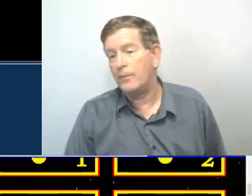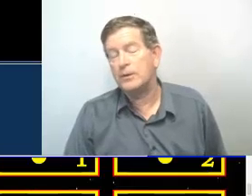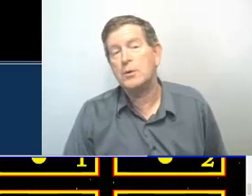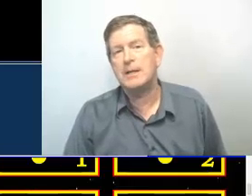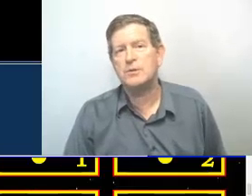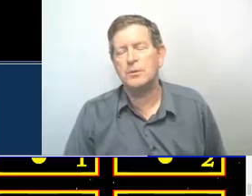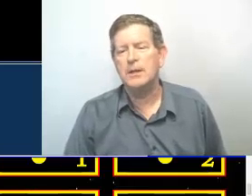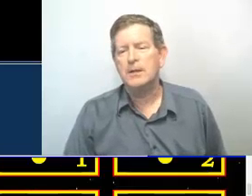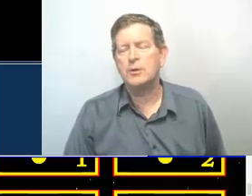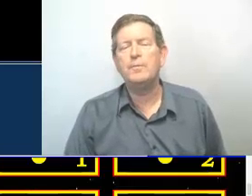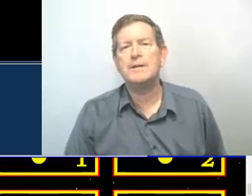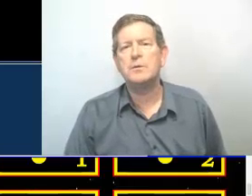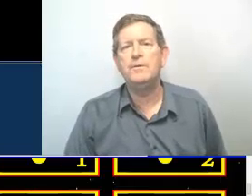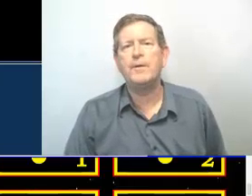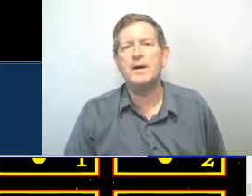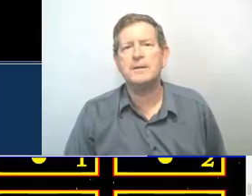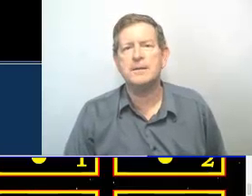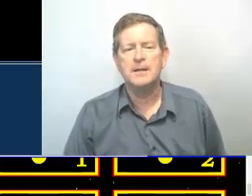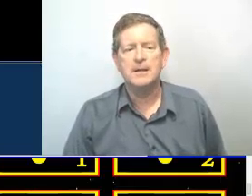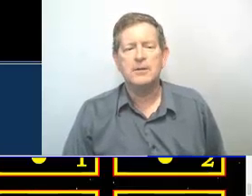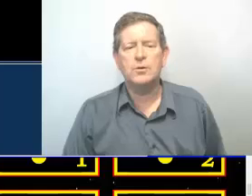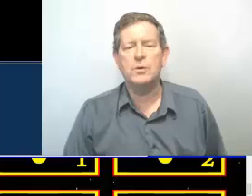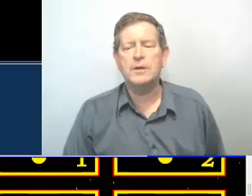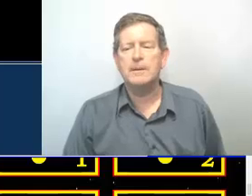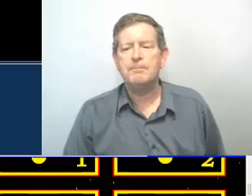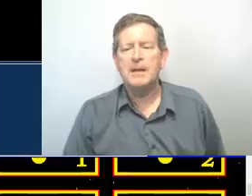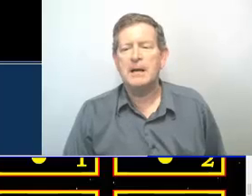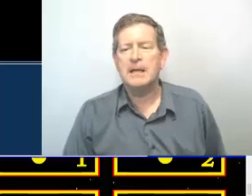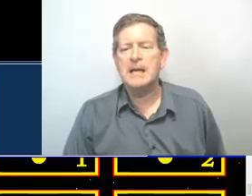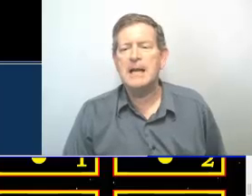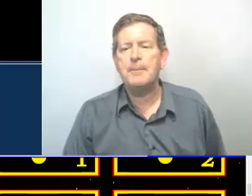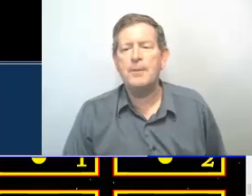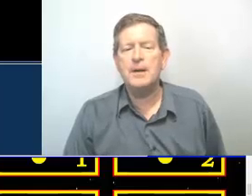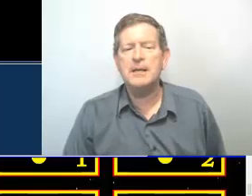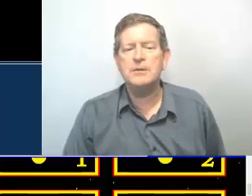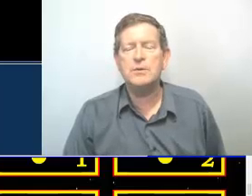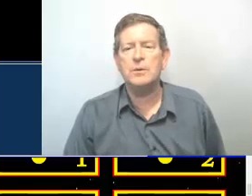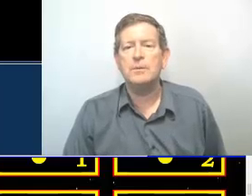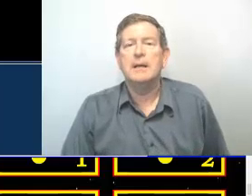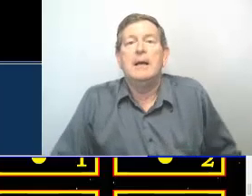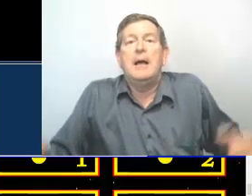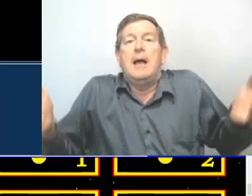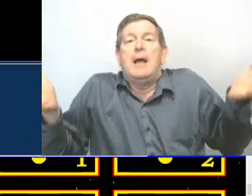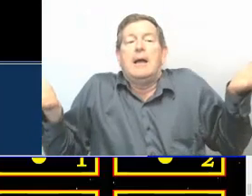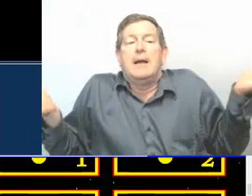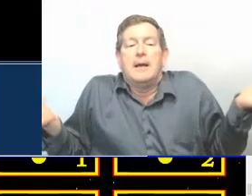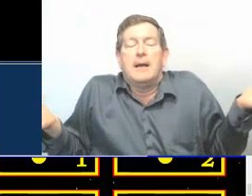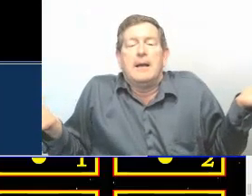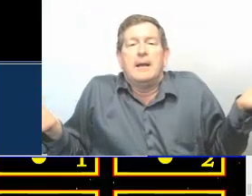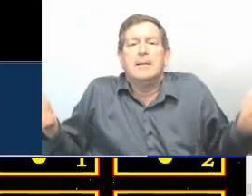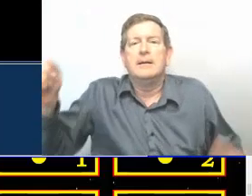question, en fait, deux questions de deux façons différentes. Donc, quelle est la première question?